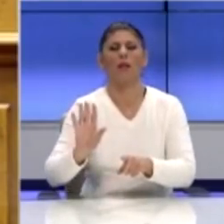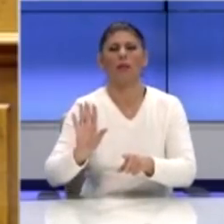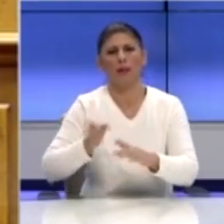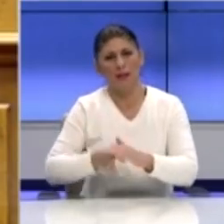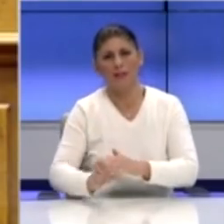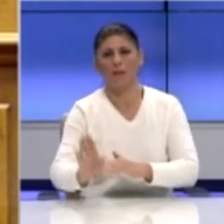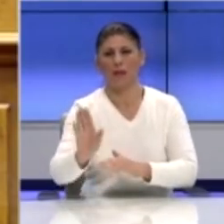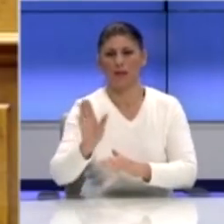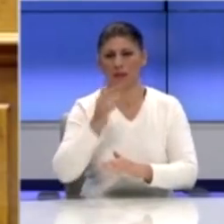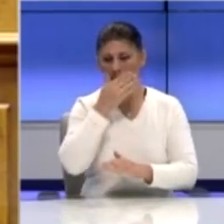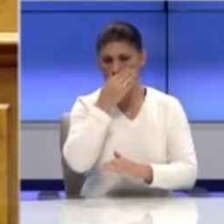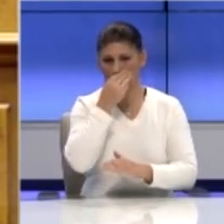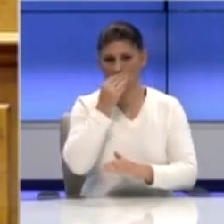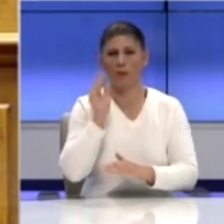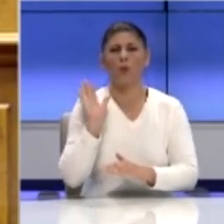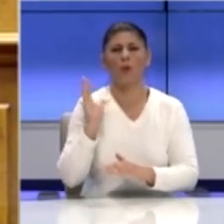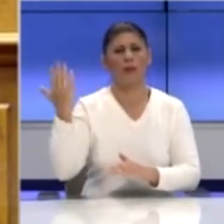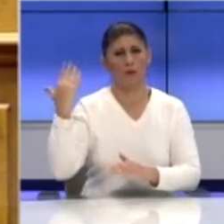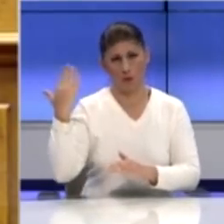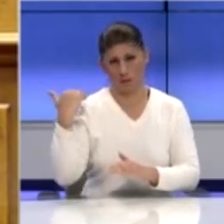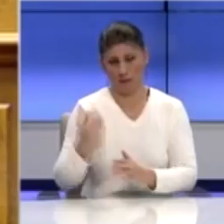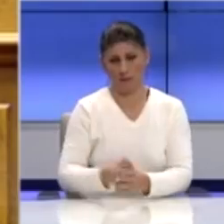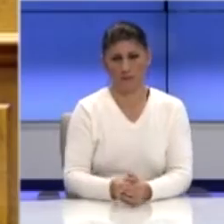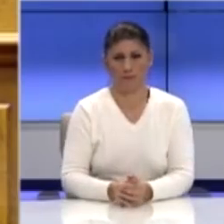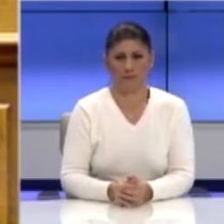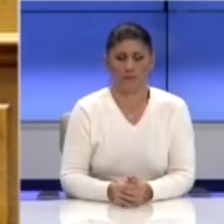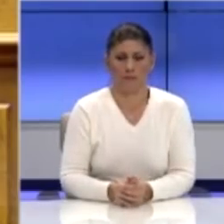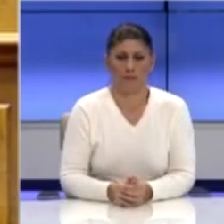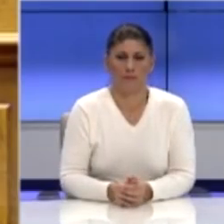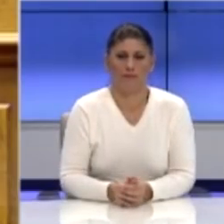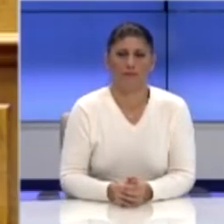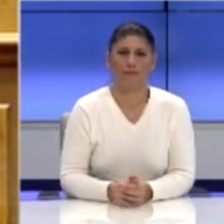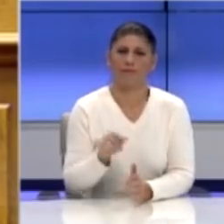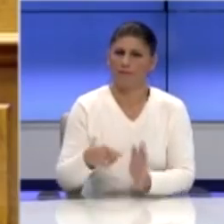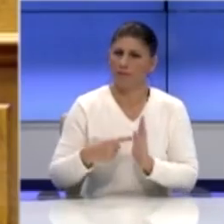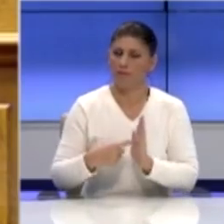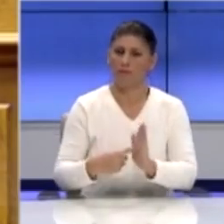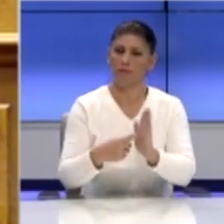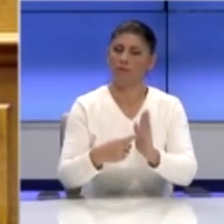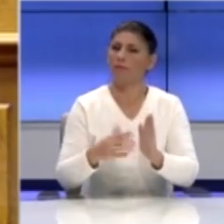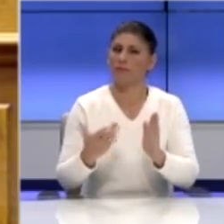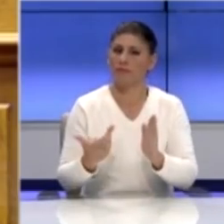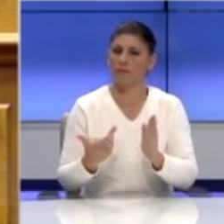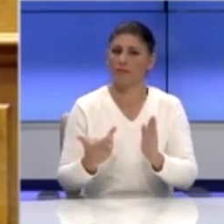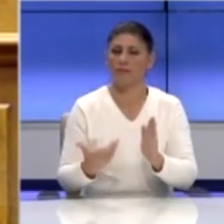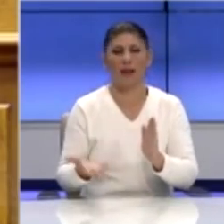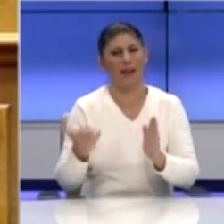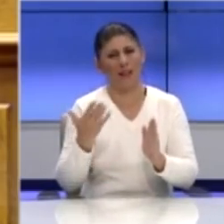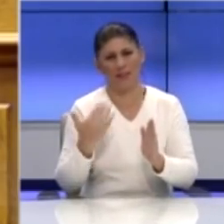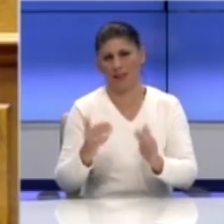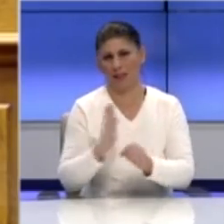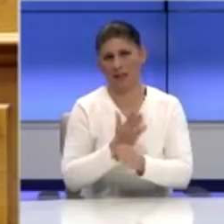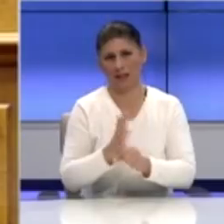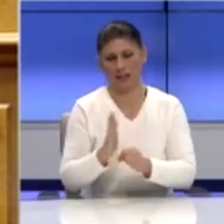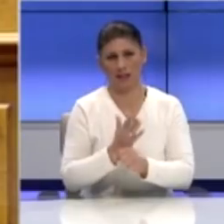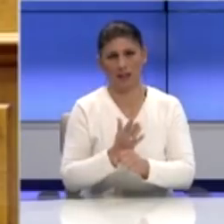ξεπεραστεί καν η προηγούμενη. Αναδεικνύοντας το γεγονός ότι δεν είχε